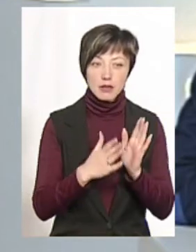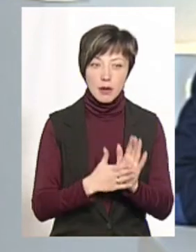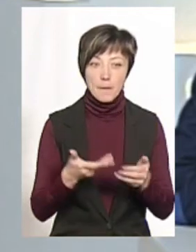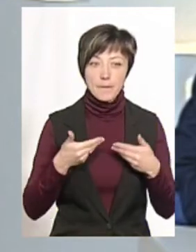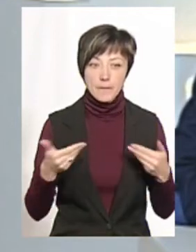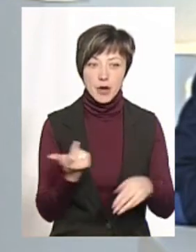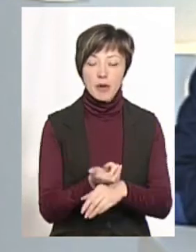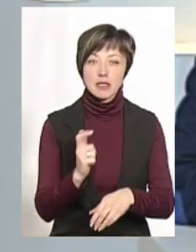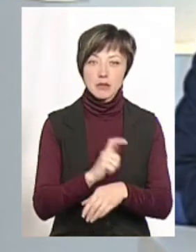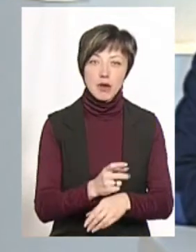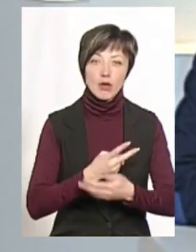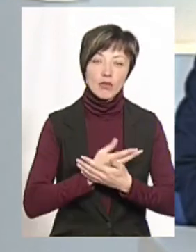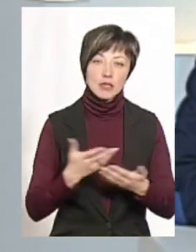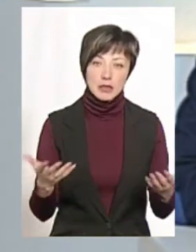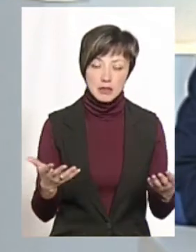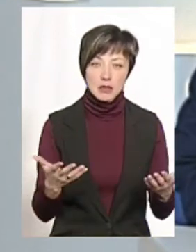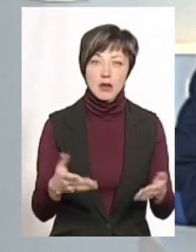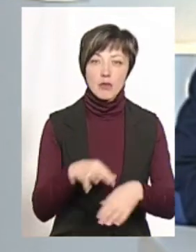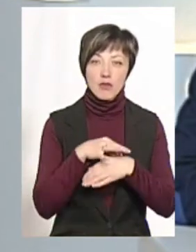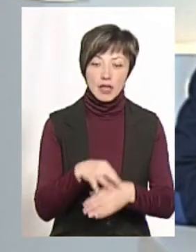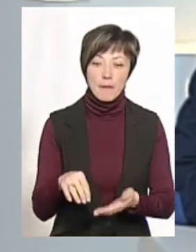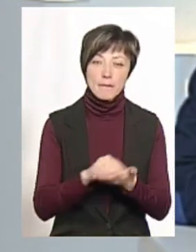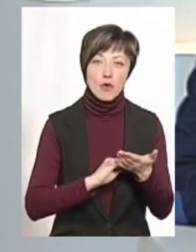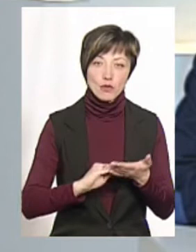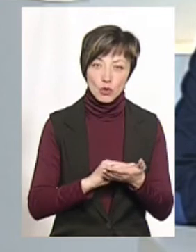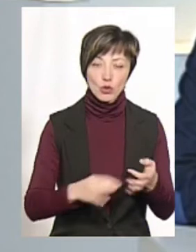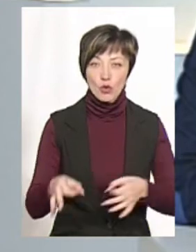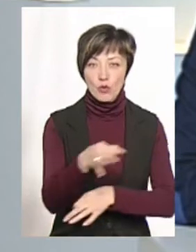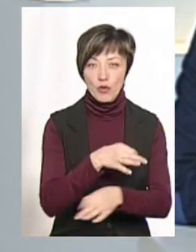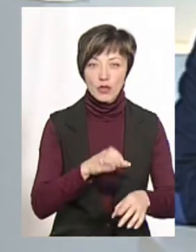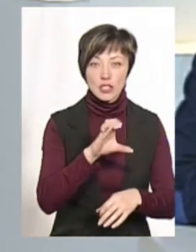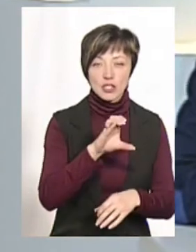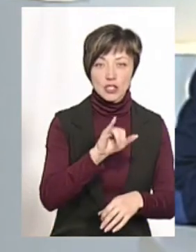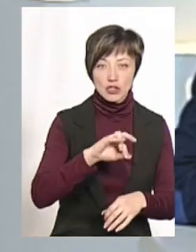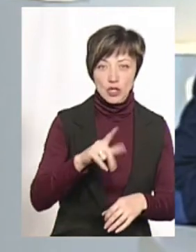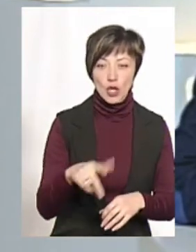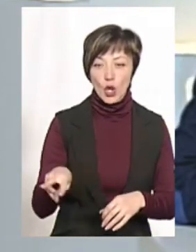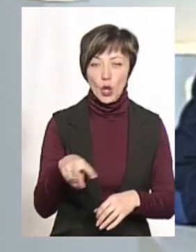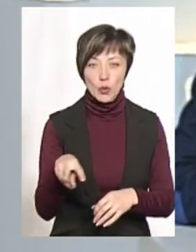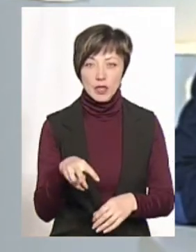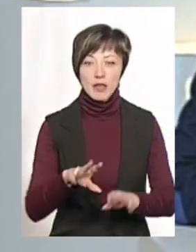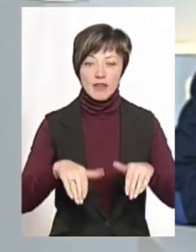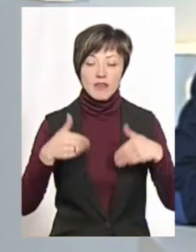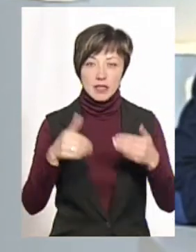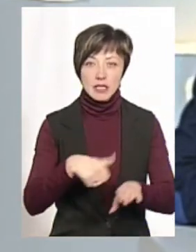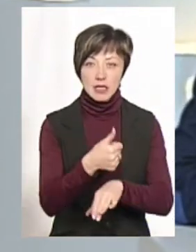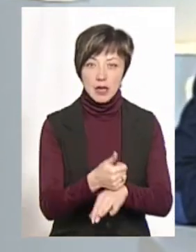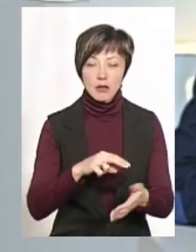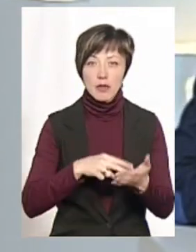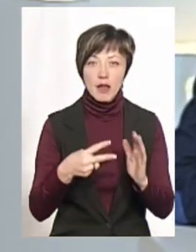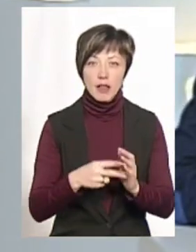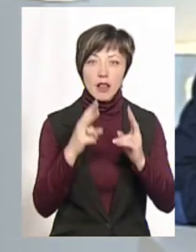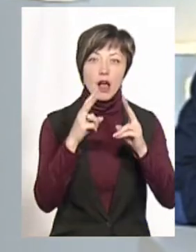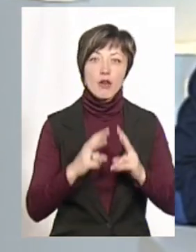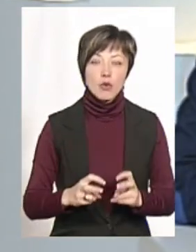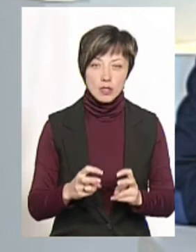ми максимально відкриті. Ми проведемо повторне обговорення і в січні-лютому винесемо генеральний план на розгляд,